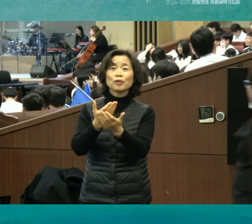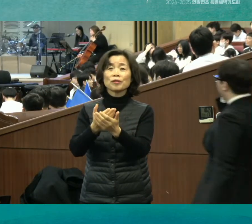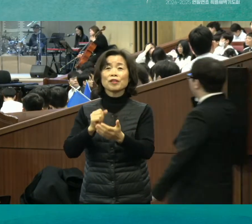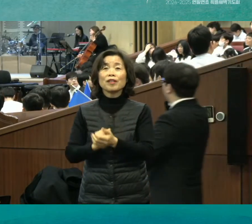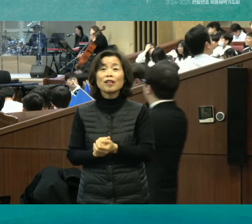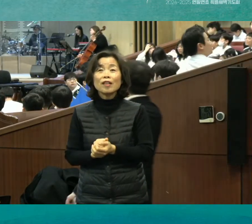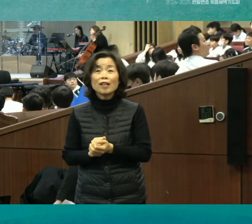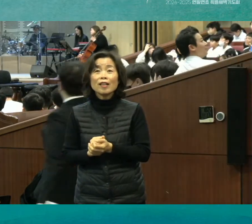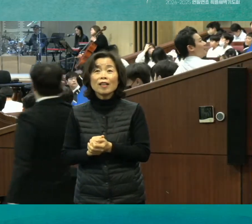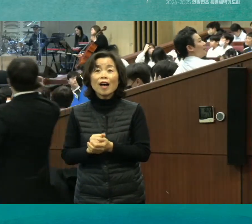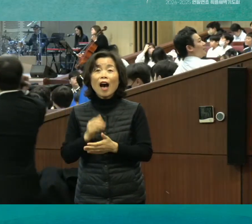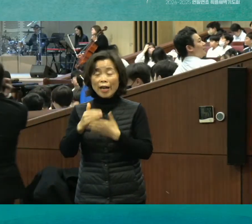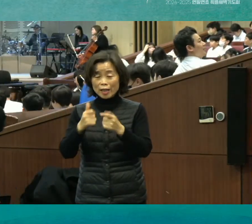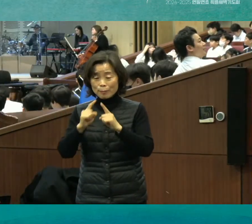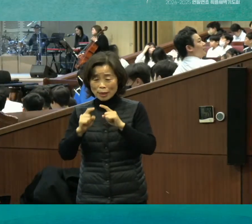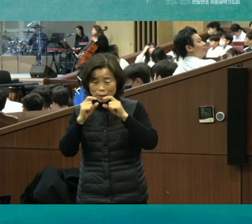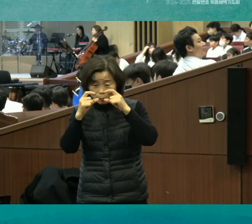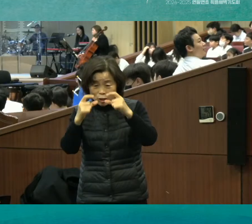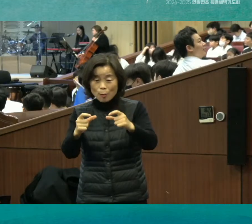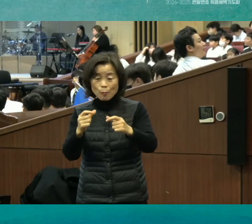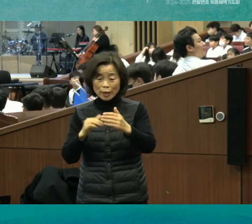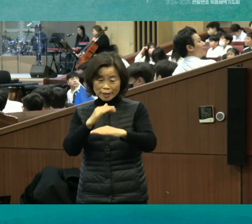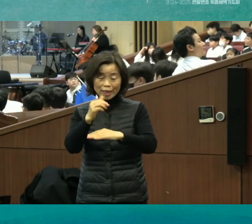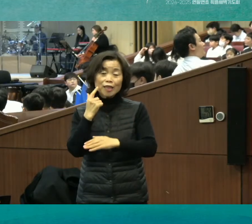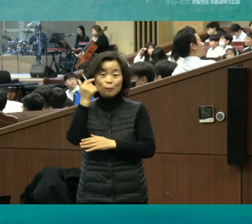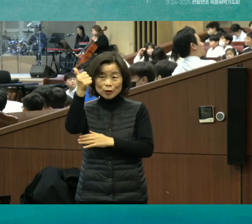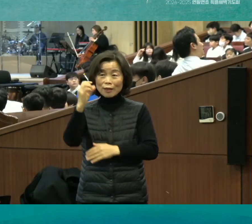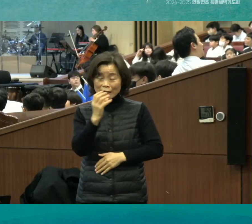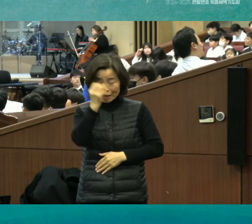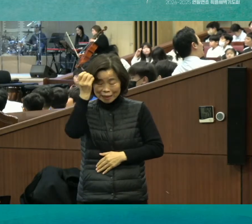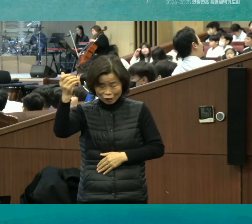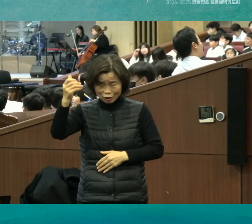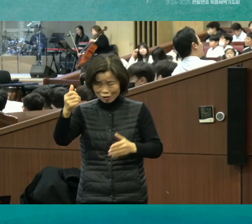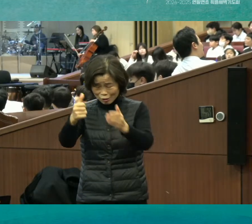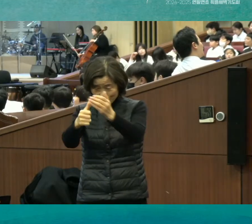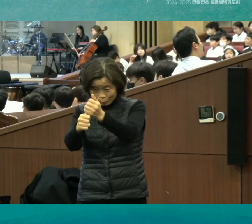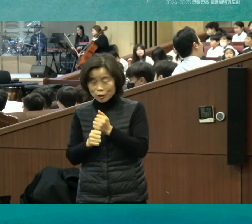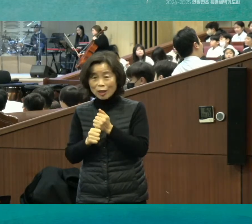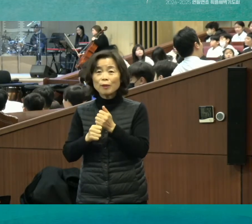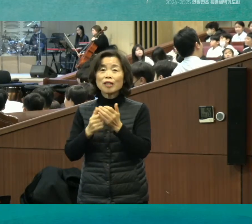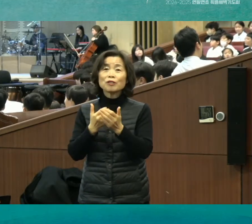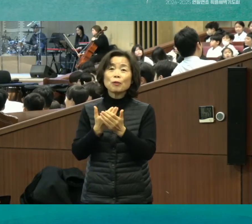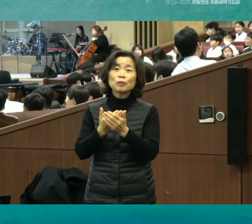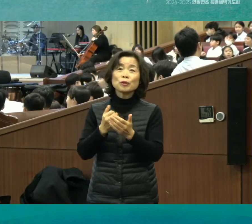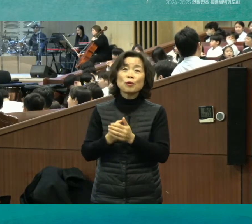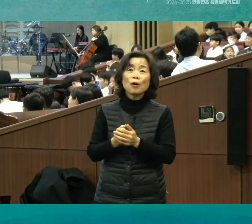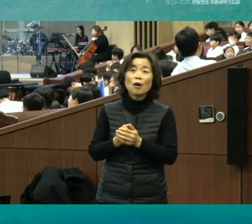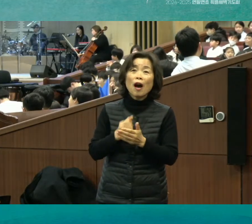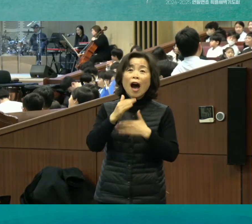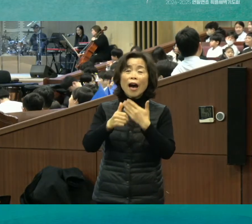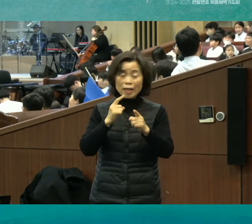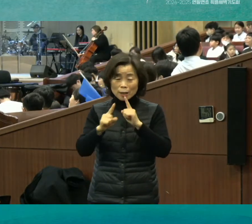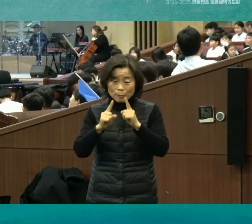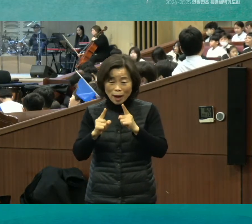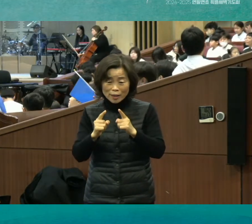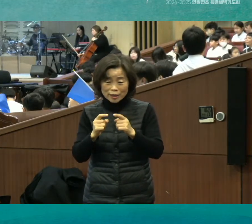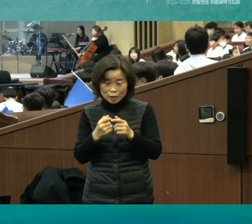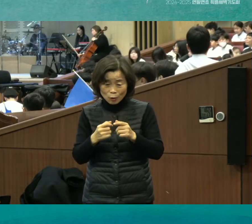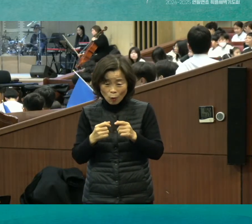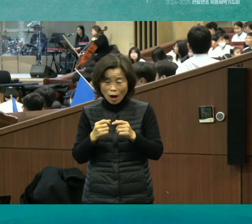주시옵소서. 말씀 선포하실 담임 목사님, 성령이여 붙잡아 주시옵소서. 말씀과